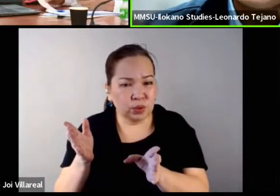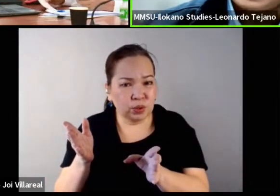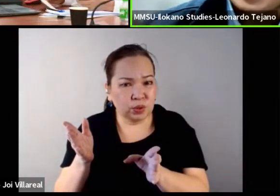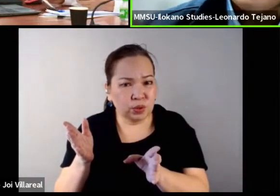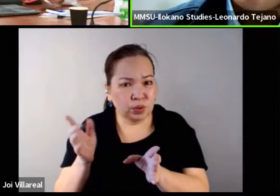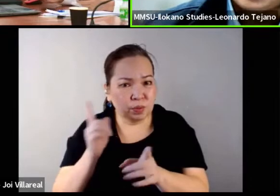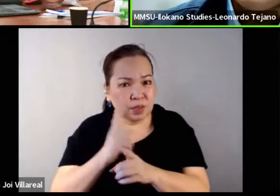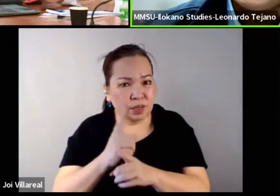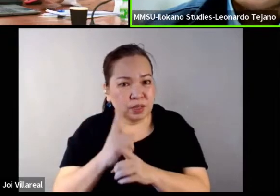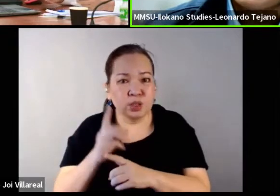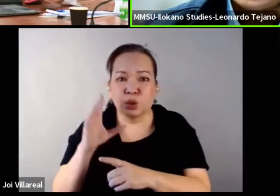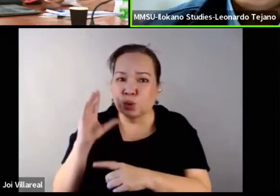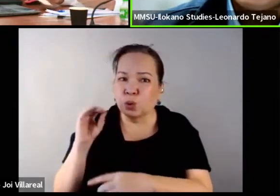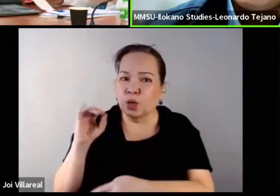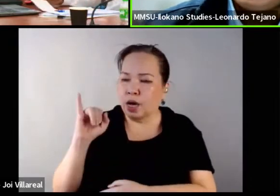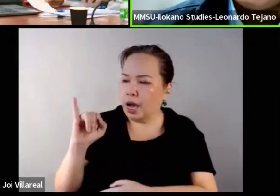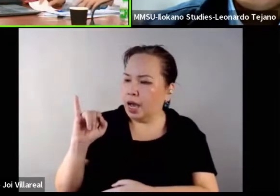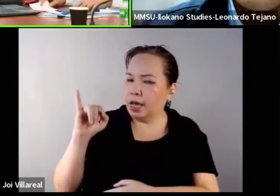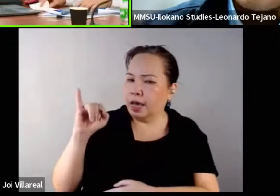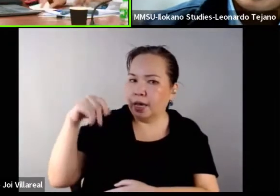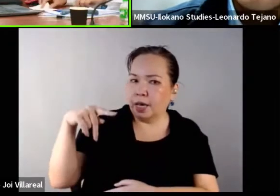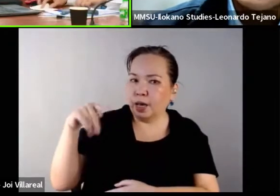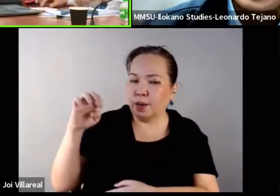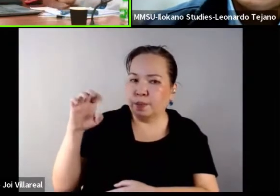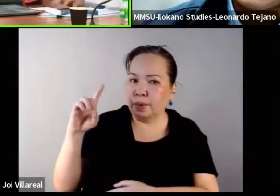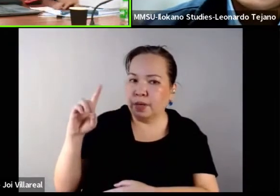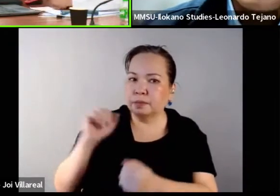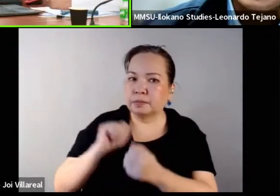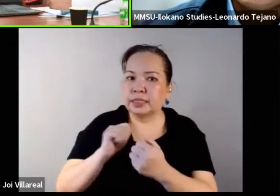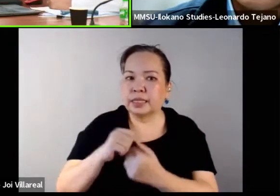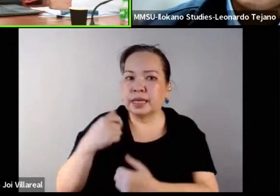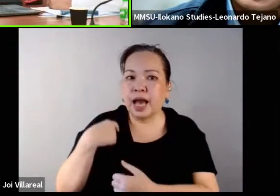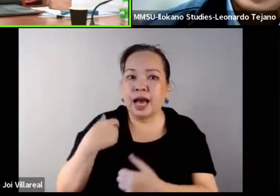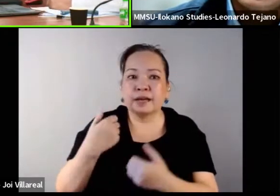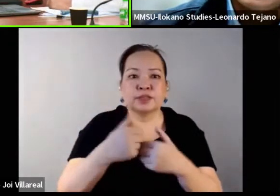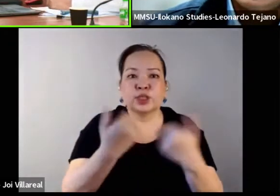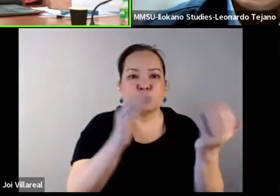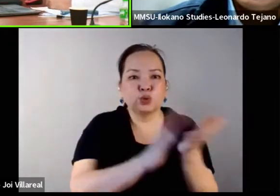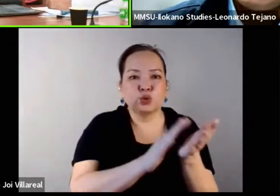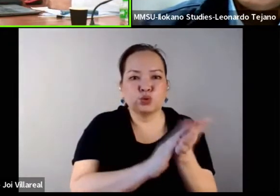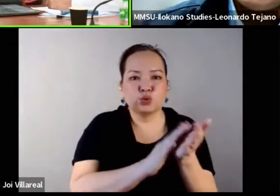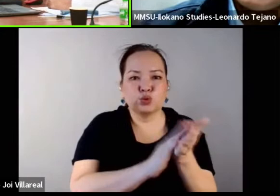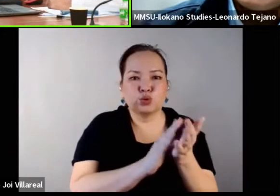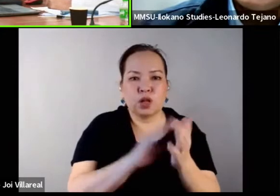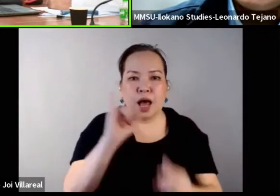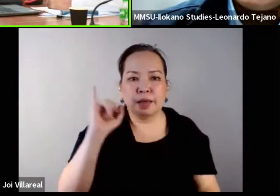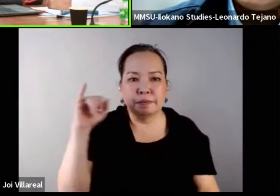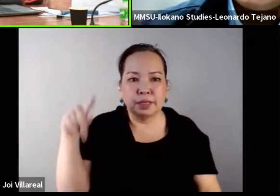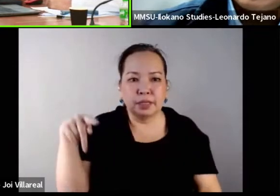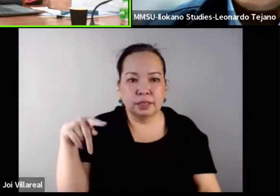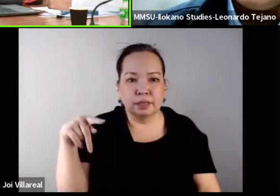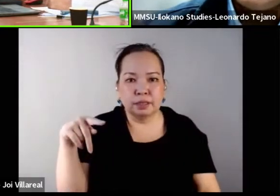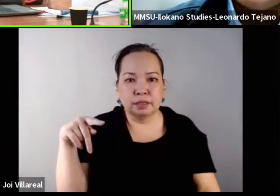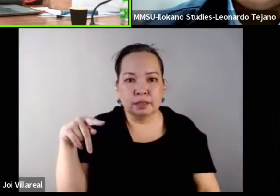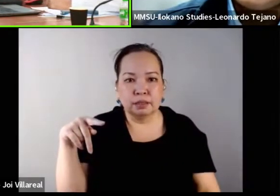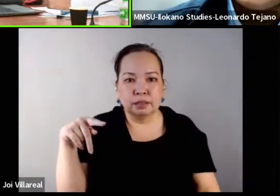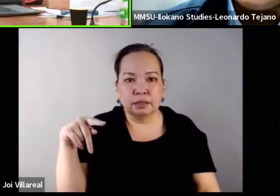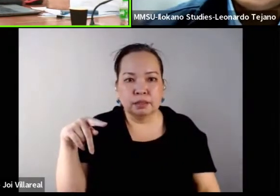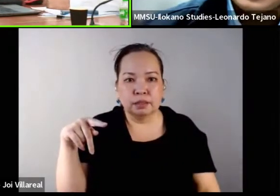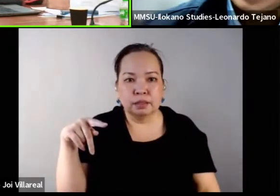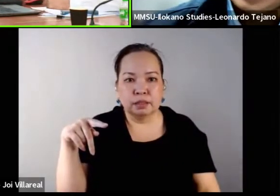They are under the iPad, Mr. Chair. So yes, meron po silang, nasa ibang school po sila. Separate yung mother tongue